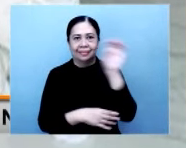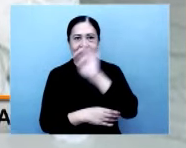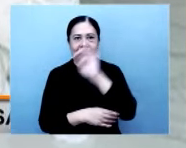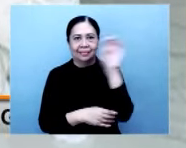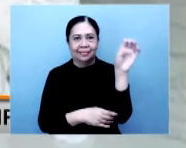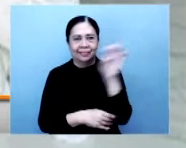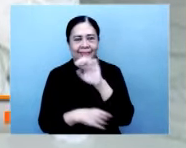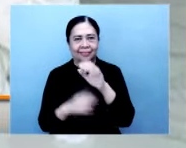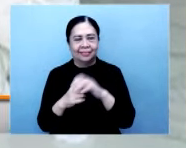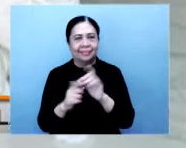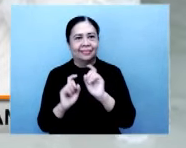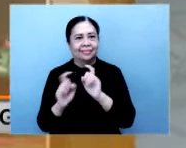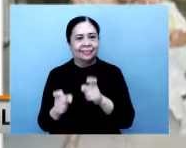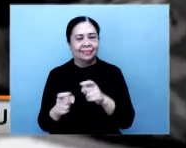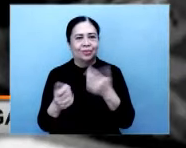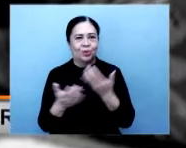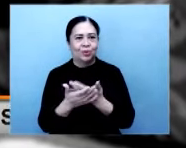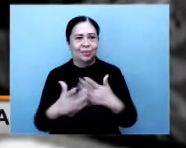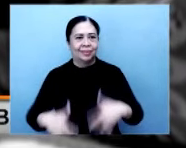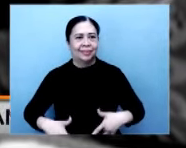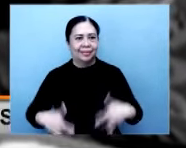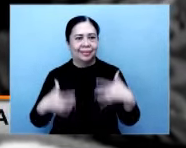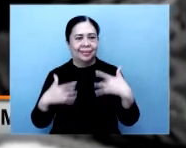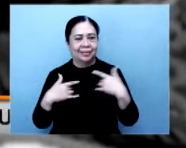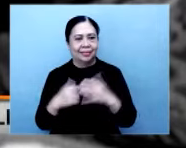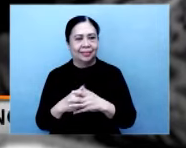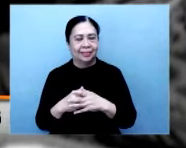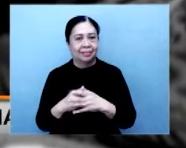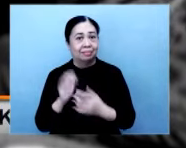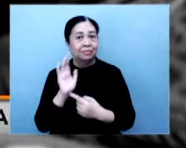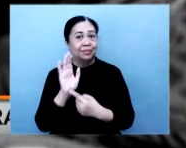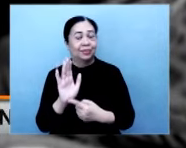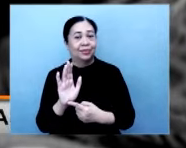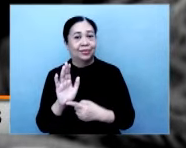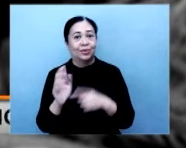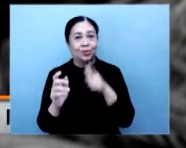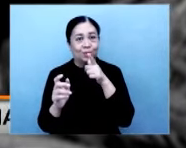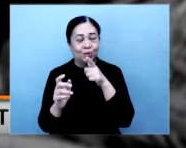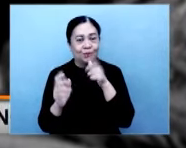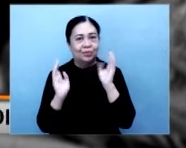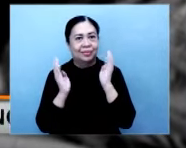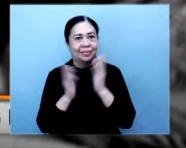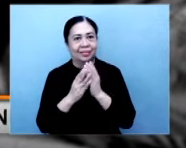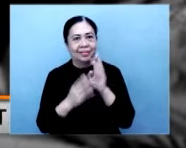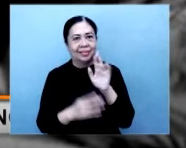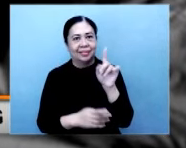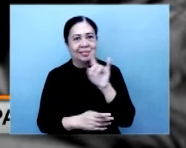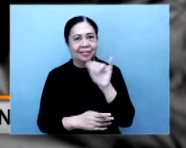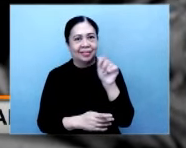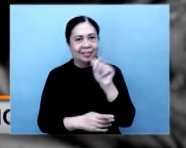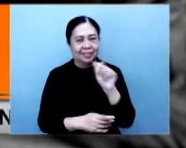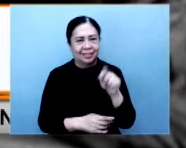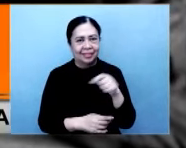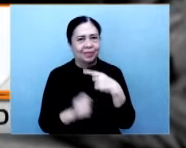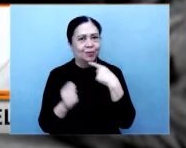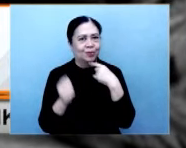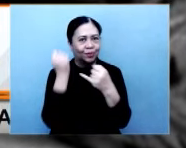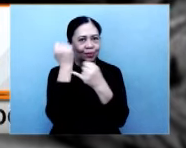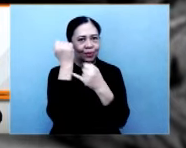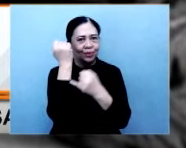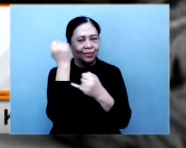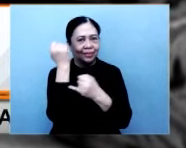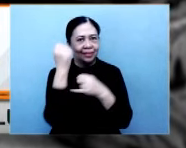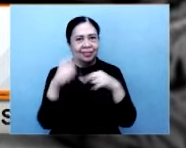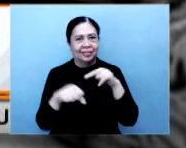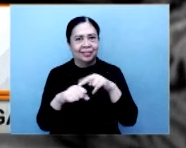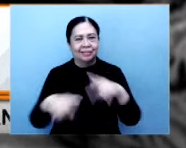isang regalo ng new life. Finlex naman ni Dabarcad's Riza Mae Dizon ang kanyang pinatato sa National Living